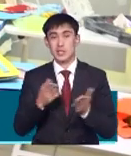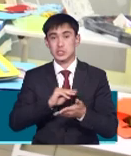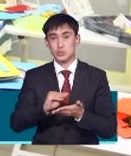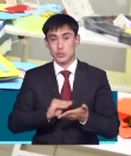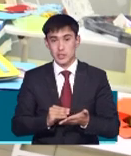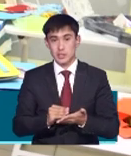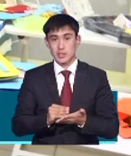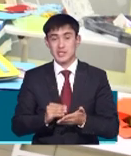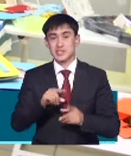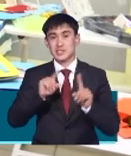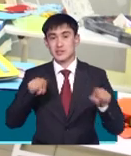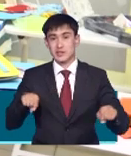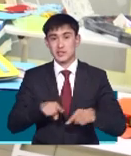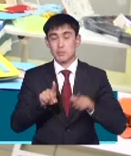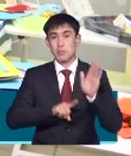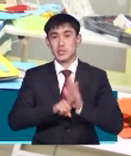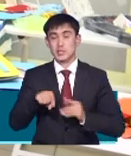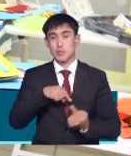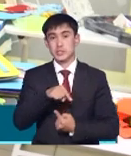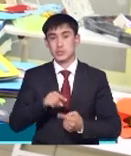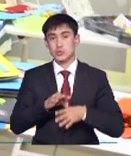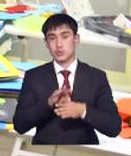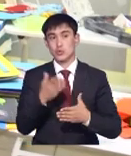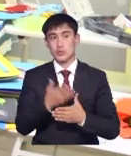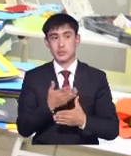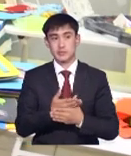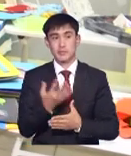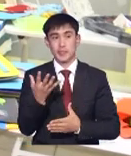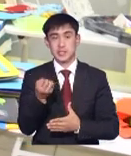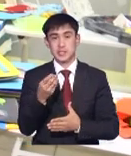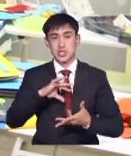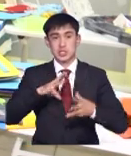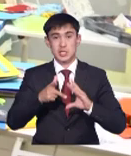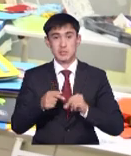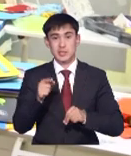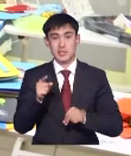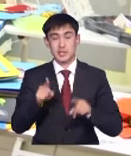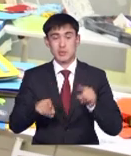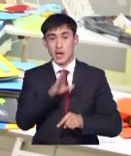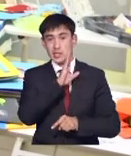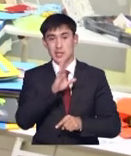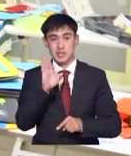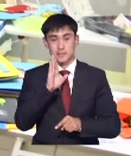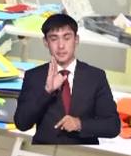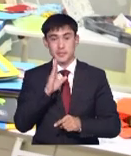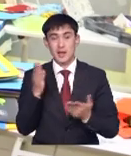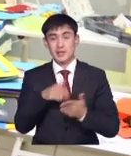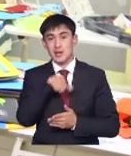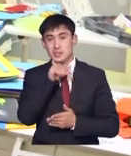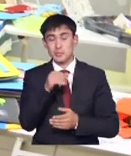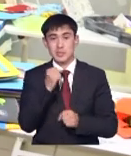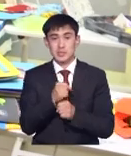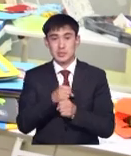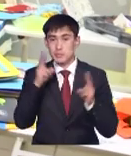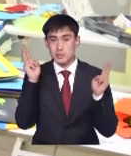керек, сертификатты бастау бизнесті өтуге көмектесем. Және жалпы кейбір аналар қандай кәсіппен